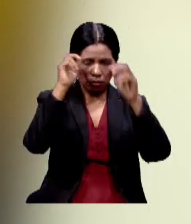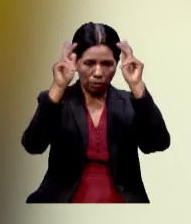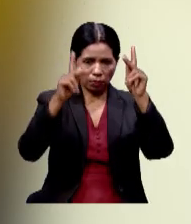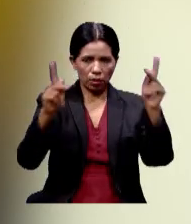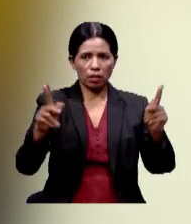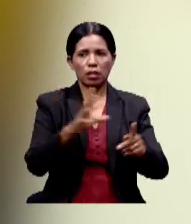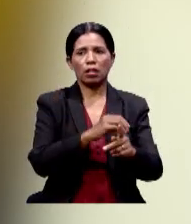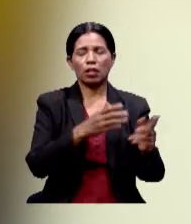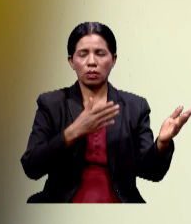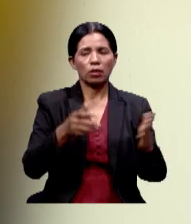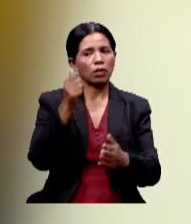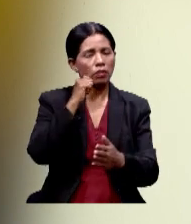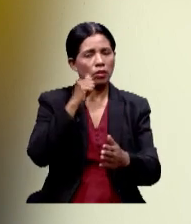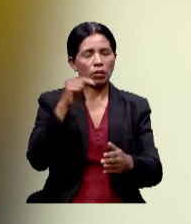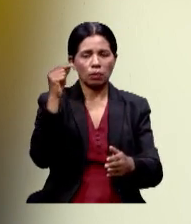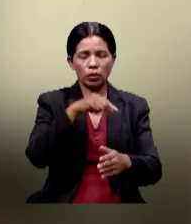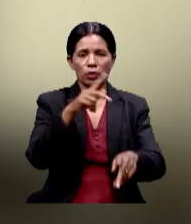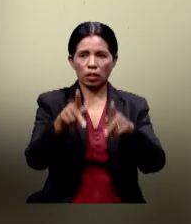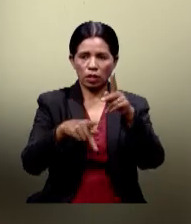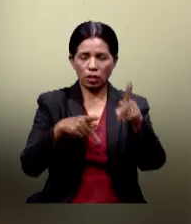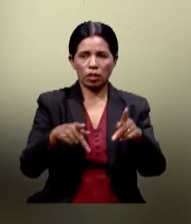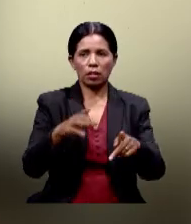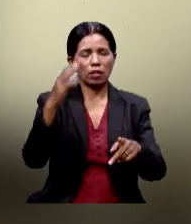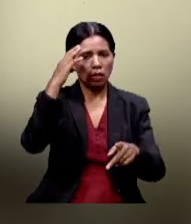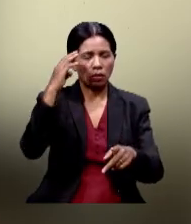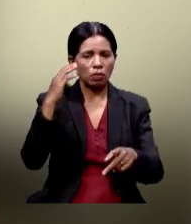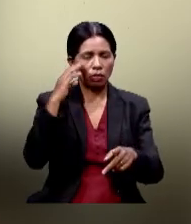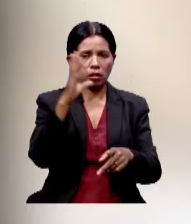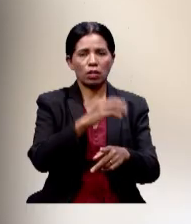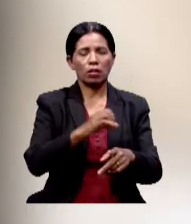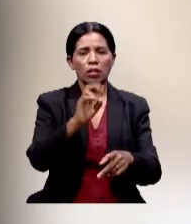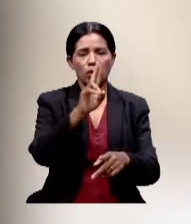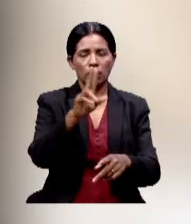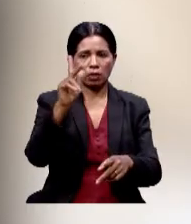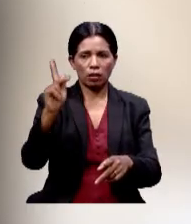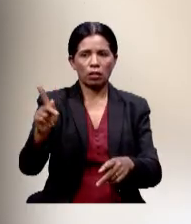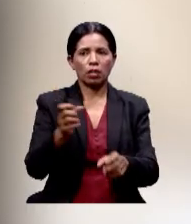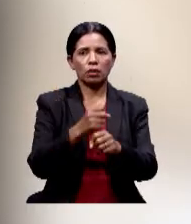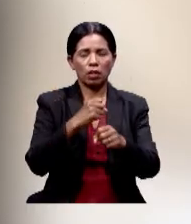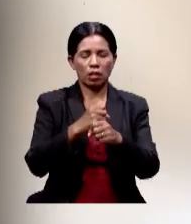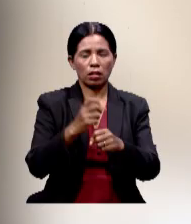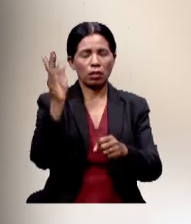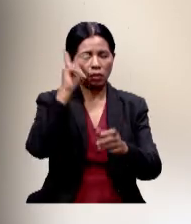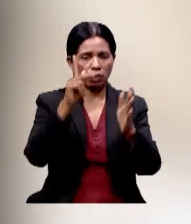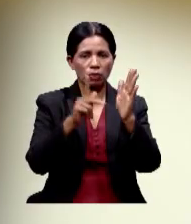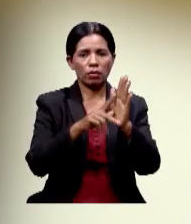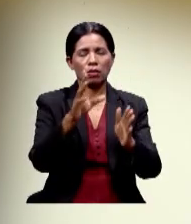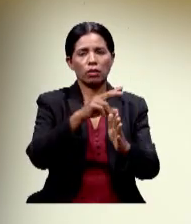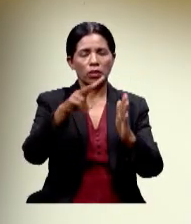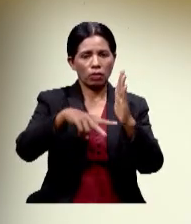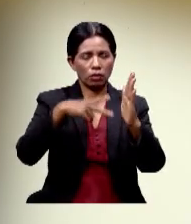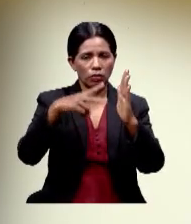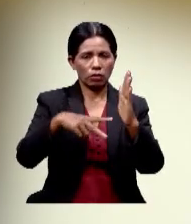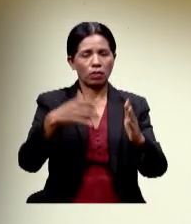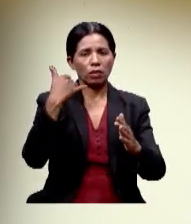tamadish kun fie lori feto ha boso kema iha Korea del Sul no Inglaterra, hodi halu imagen pornografia li husi video call